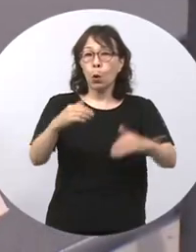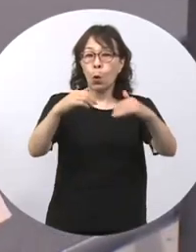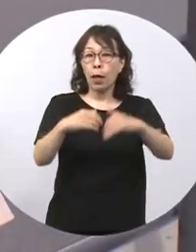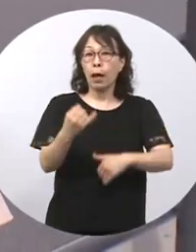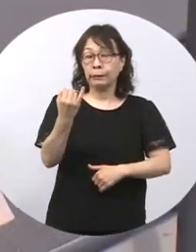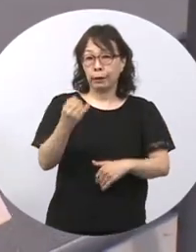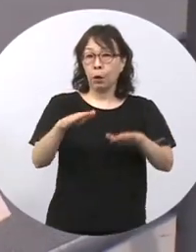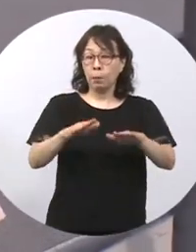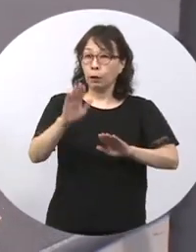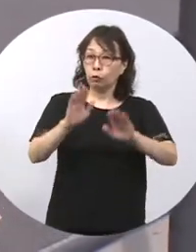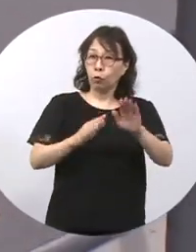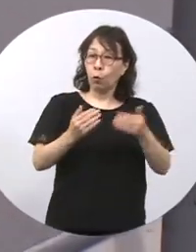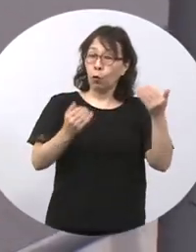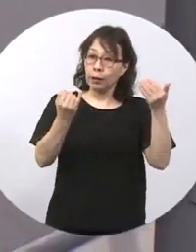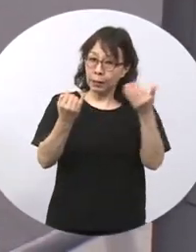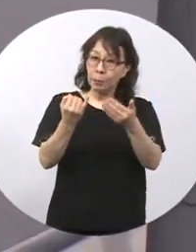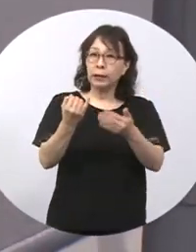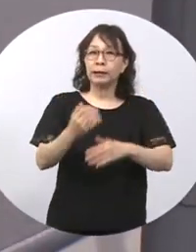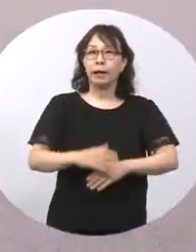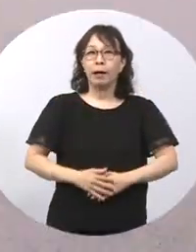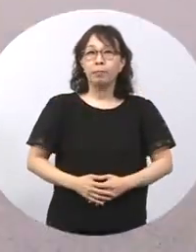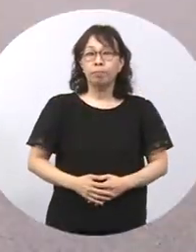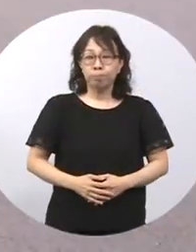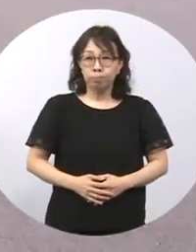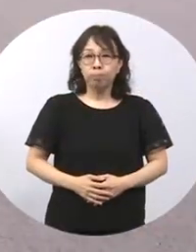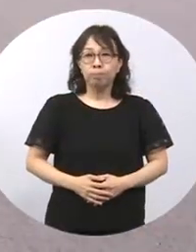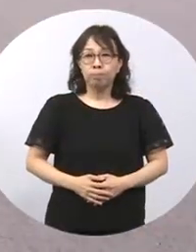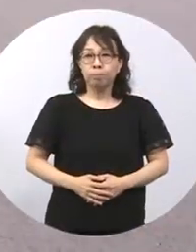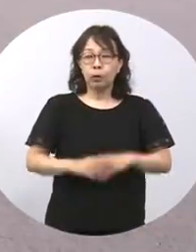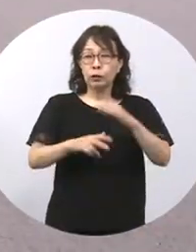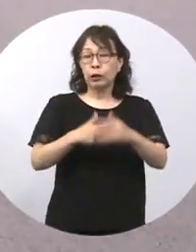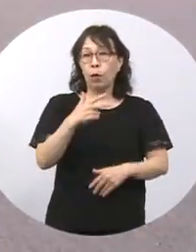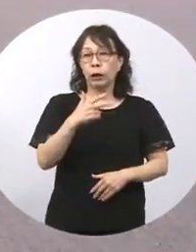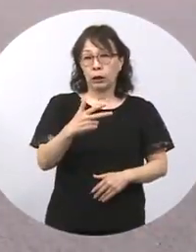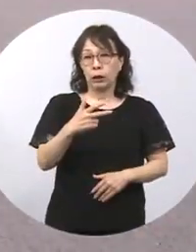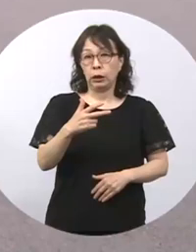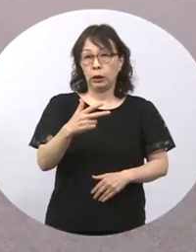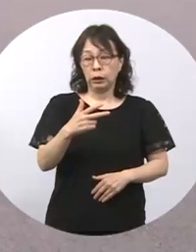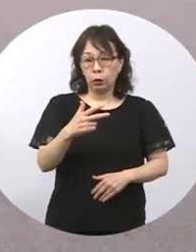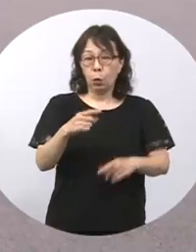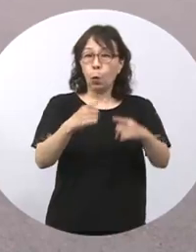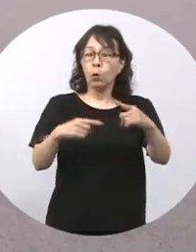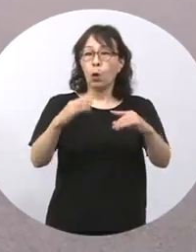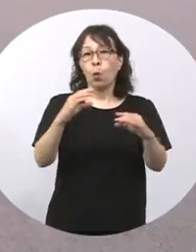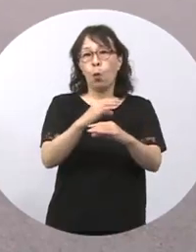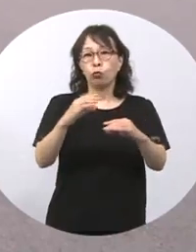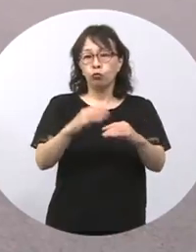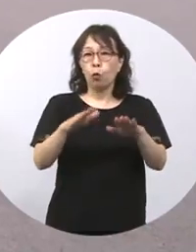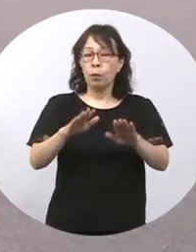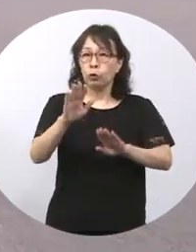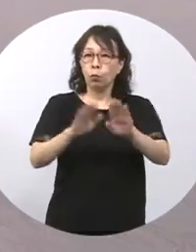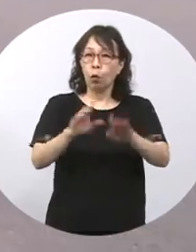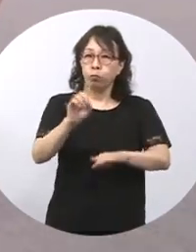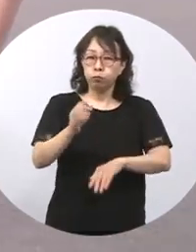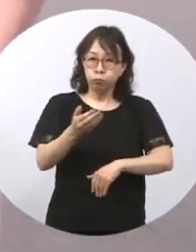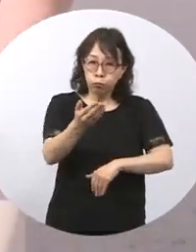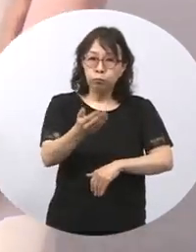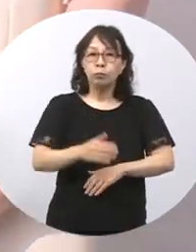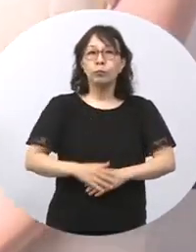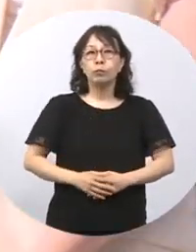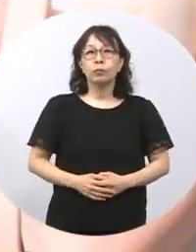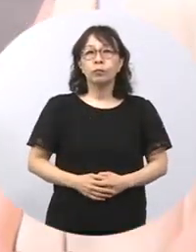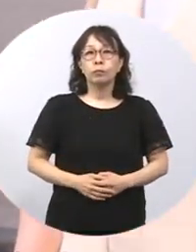現状について聞きました。 まずは藤沢市の公共交通の現状から教えていただけますか。